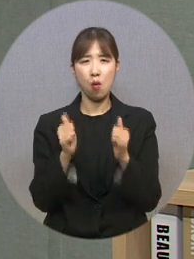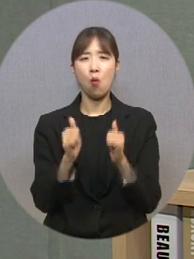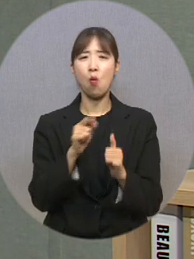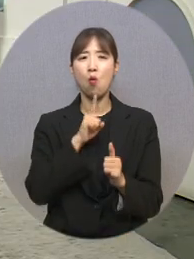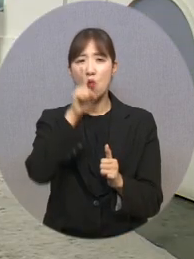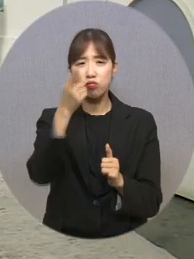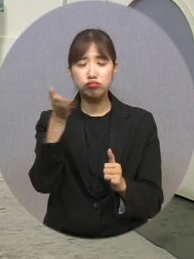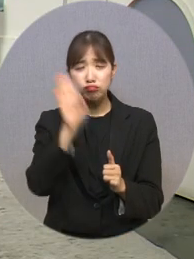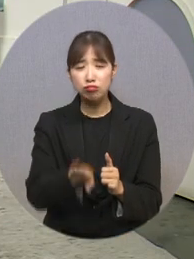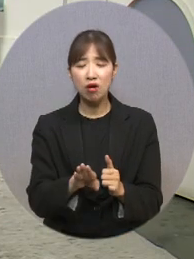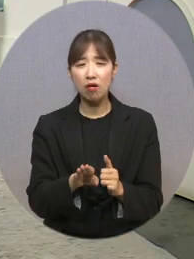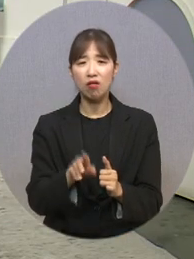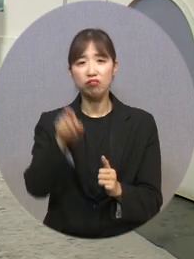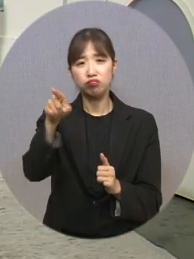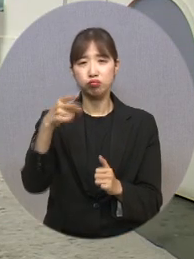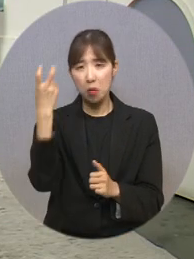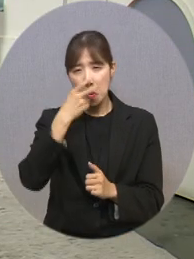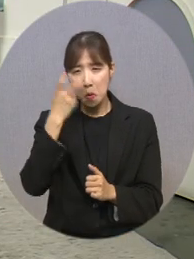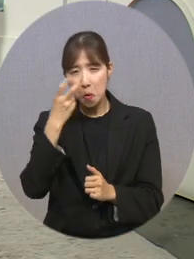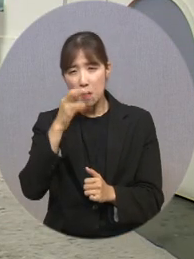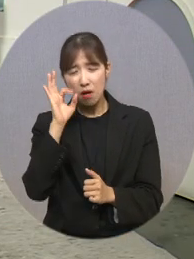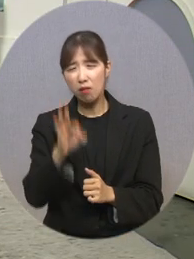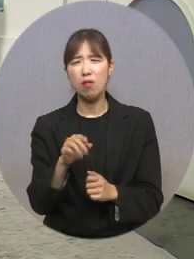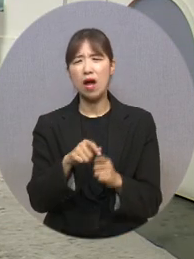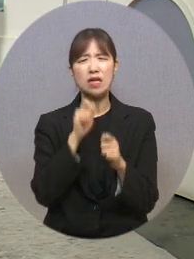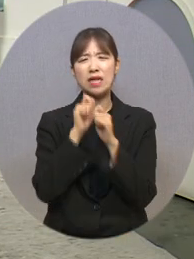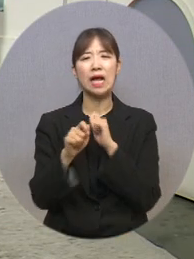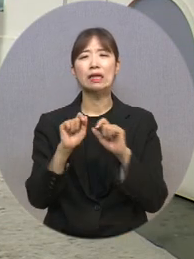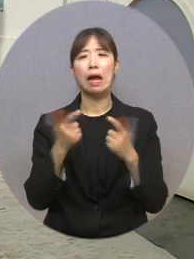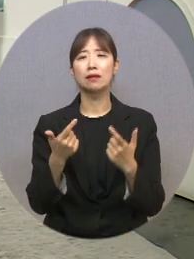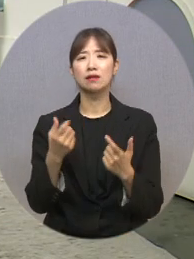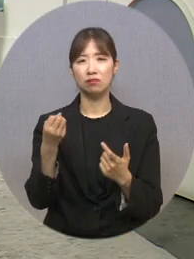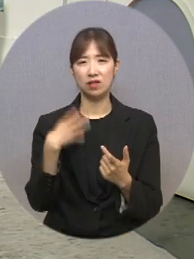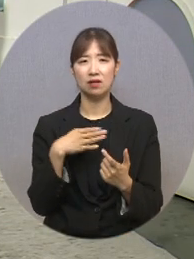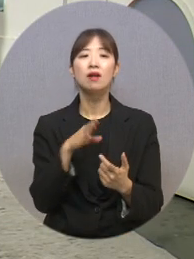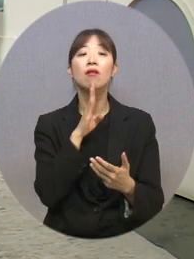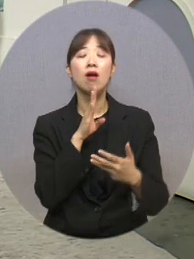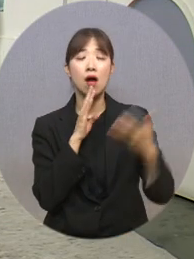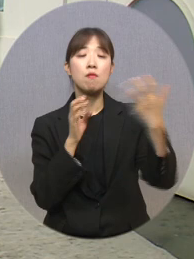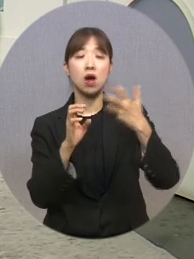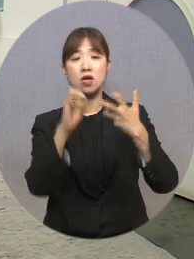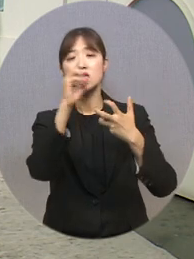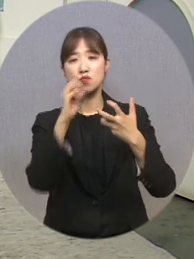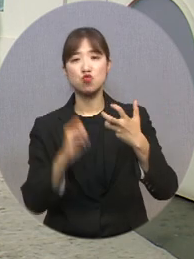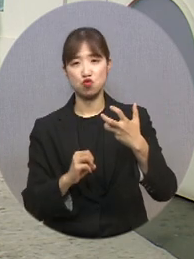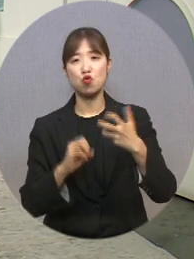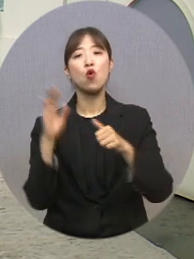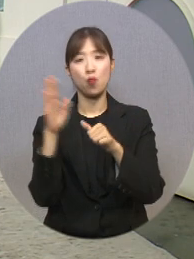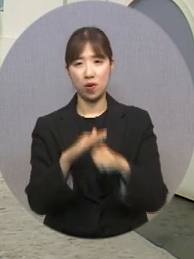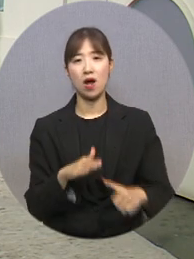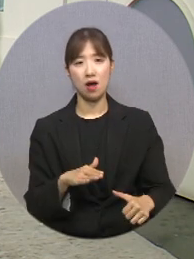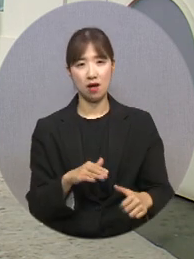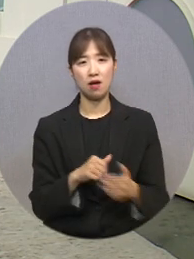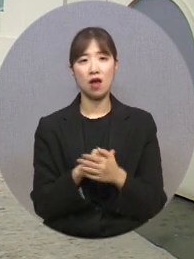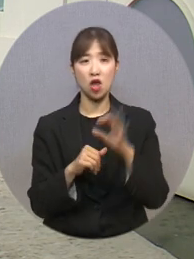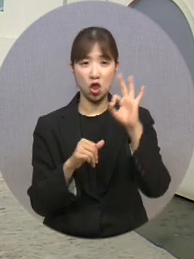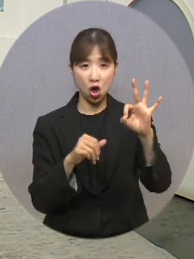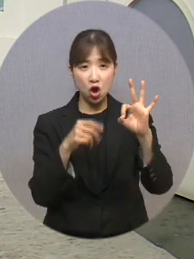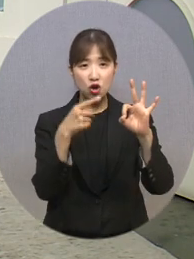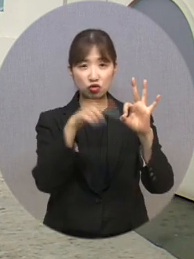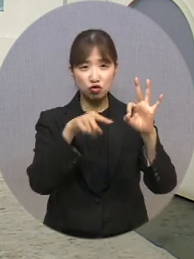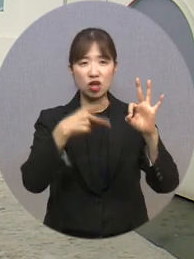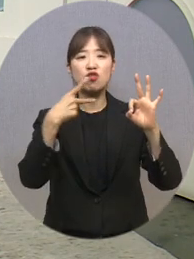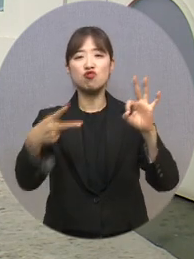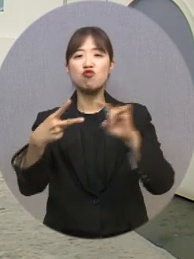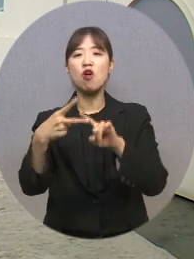고소했는데 아, 조사하더니 이건 사기가 아닙니다. 예, 80%가 다 불기소가 되거든요. 예. 10건 중에 2건만 그것도 검사가